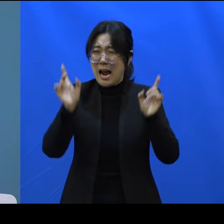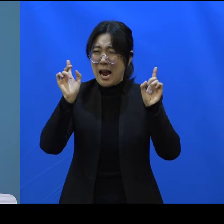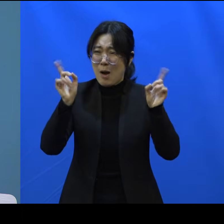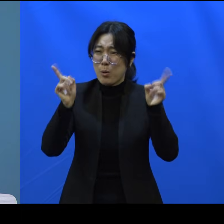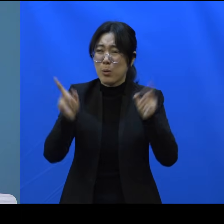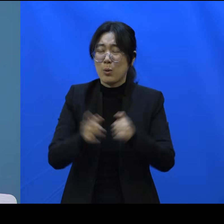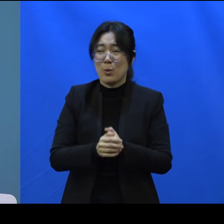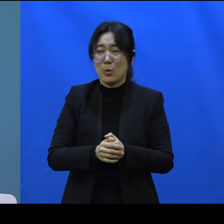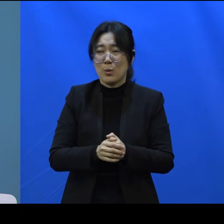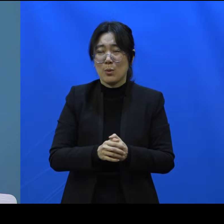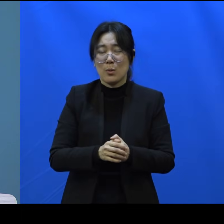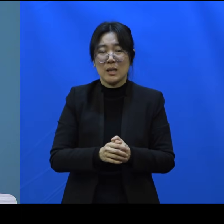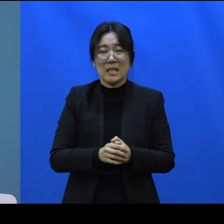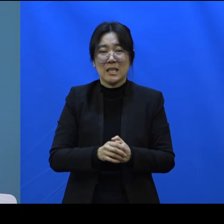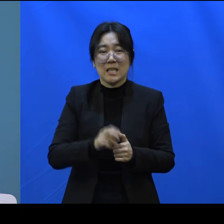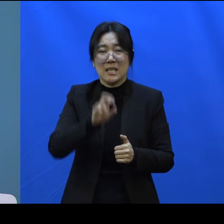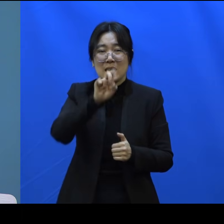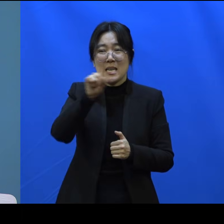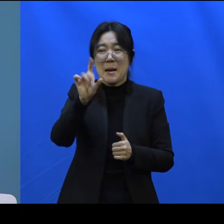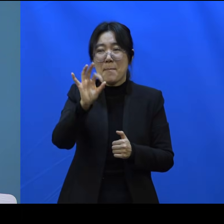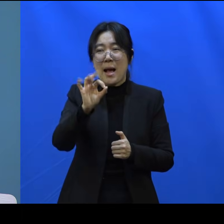진짜 망나니로 살았어. 망나니로.